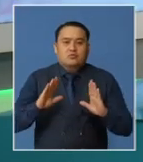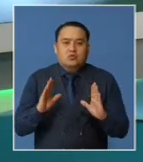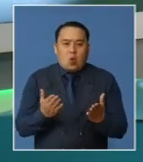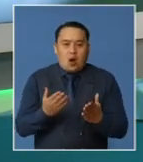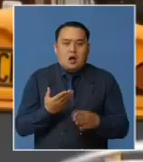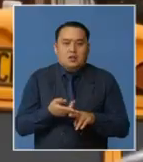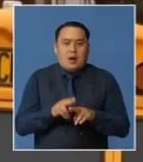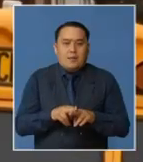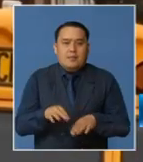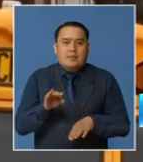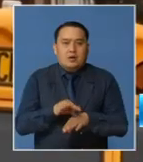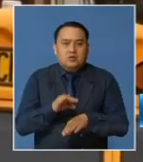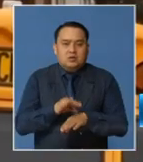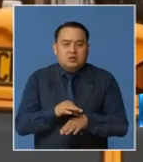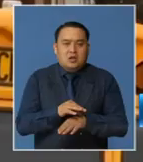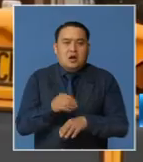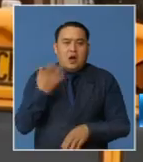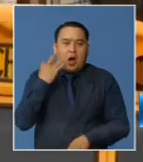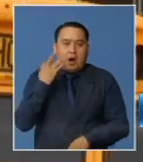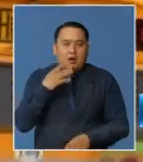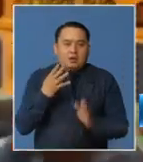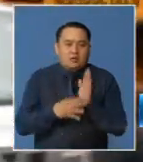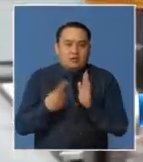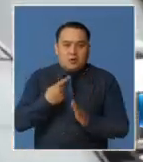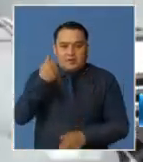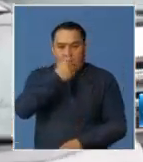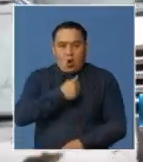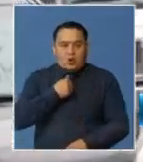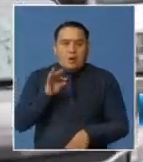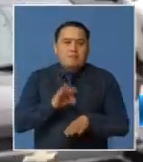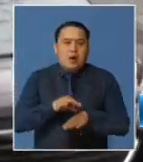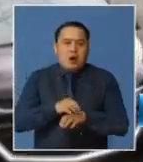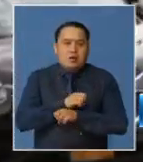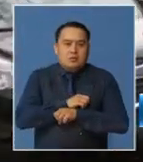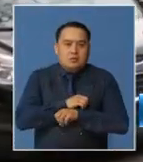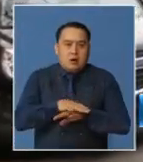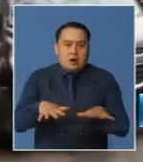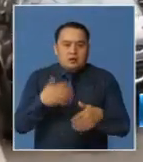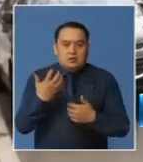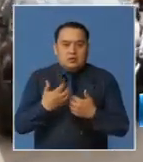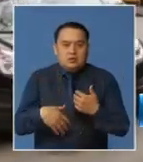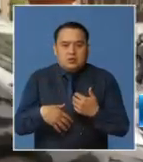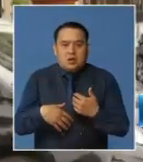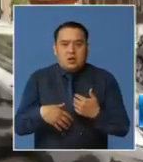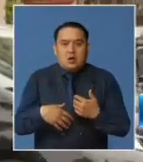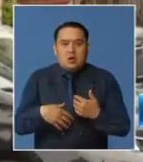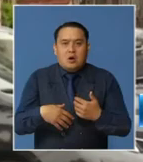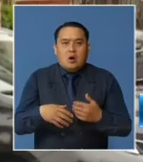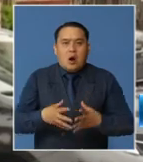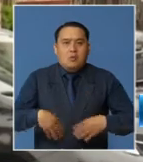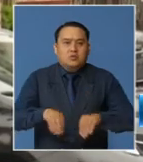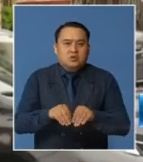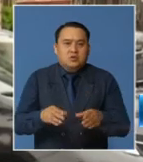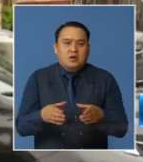Это самая масштабная эпидемия кори в Нью-Йорке с 1991 года. В основном болезнь распространяется среди членов бруклинской